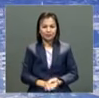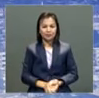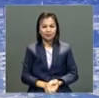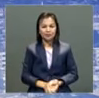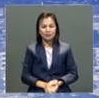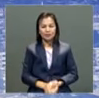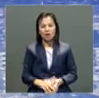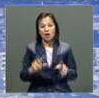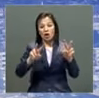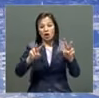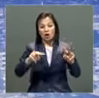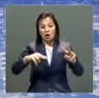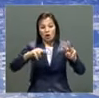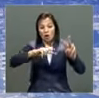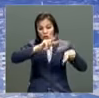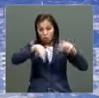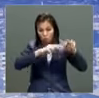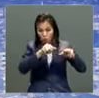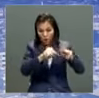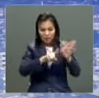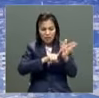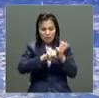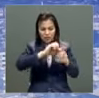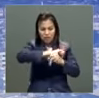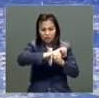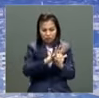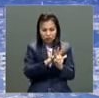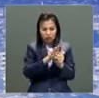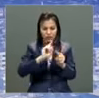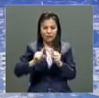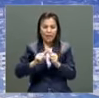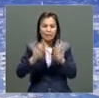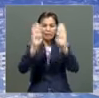การตรวจหาเชื้อนะครับถ้าแบบเ